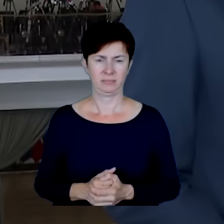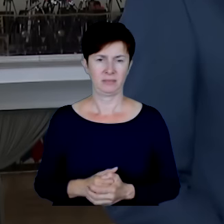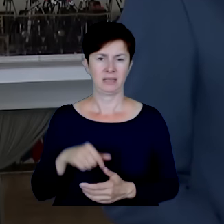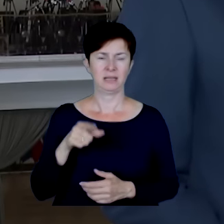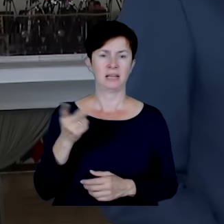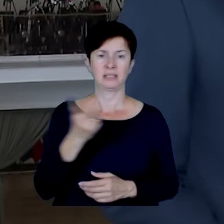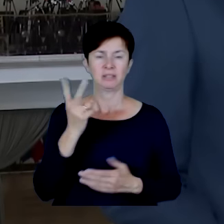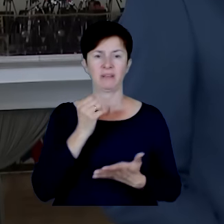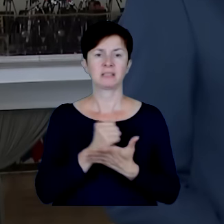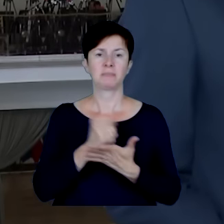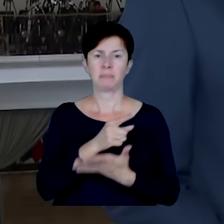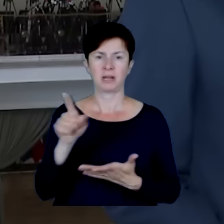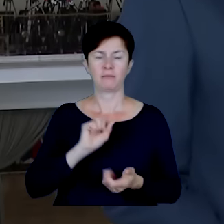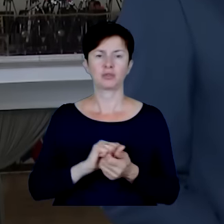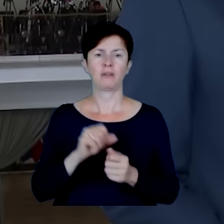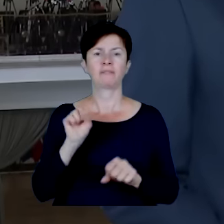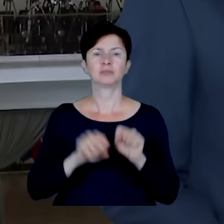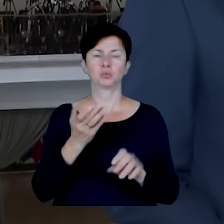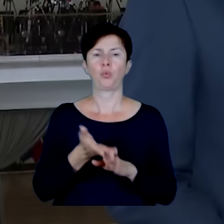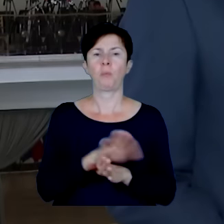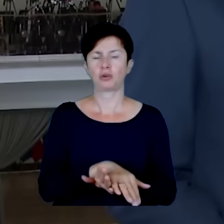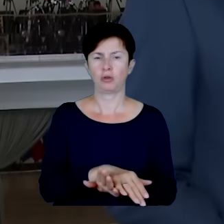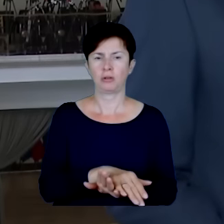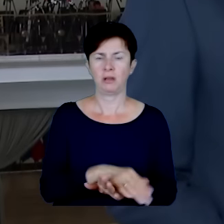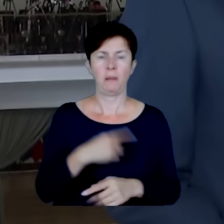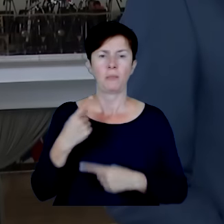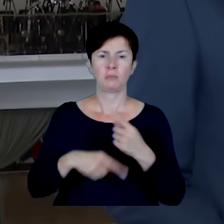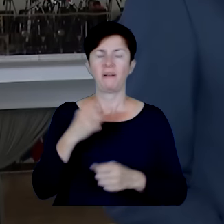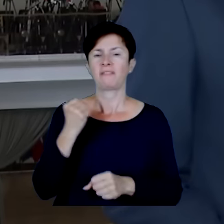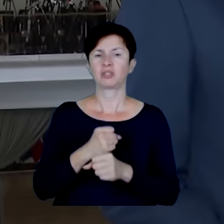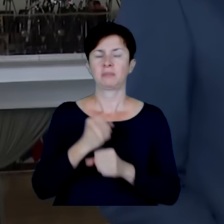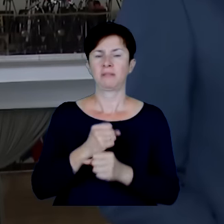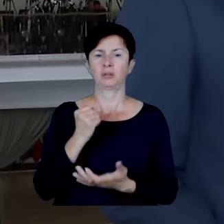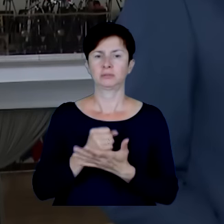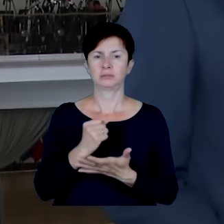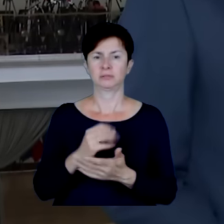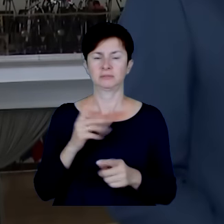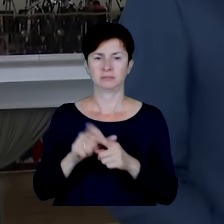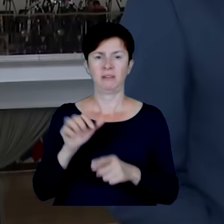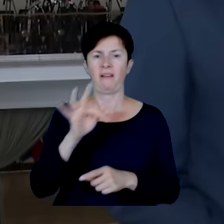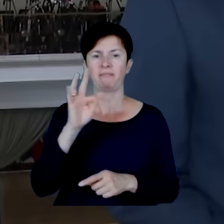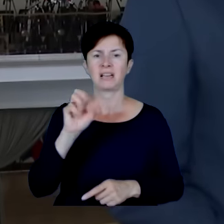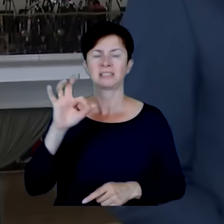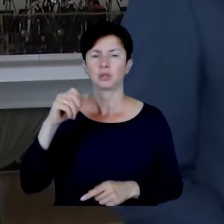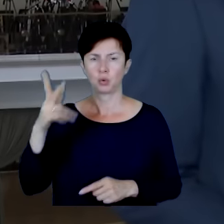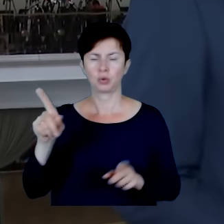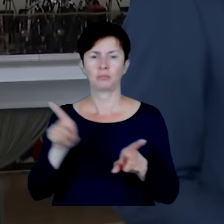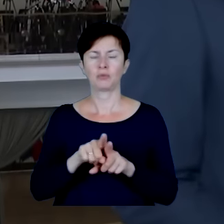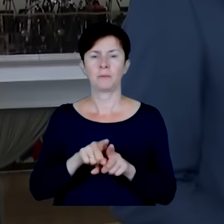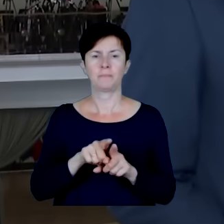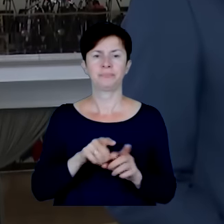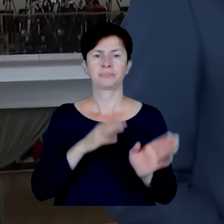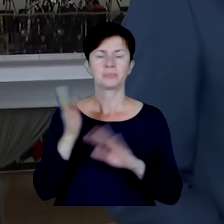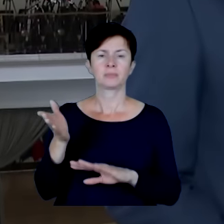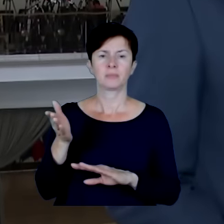zostały one umorzone. Warunkowo umorzone postępowanie w sprawie słów Władysława Frasyniuka i umorzone